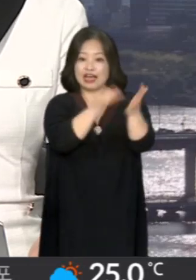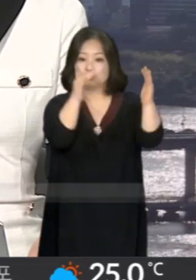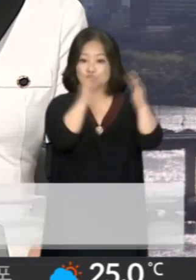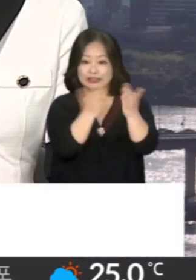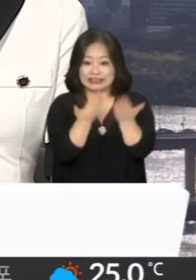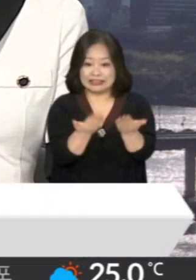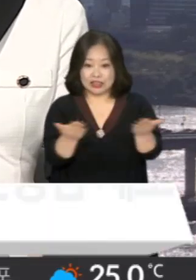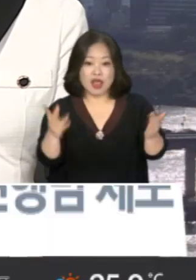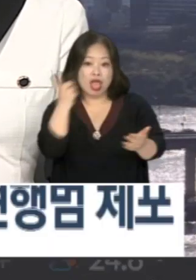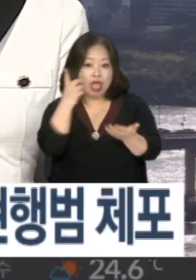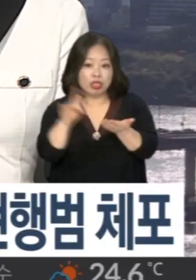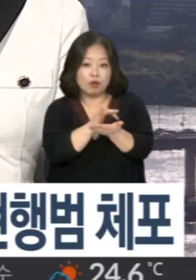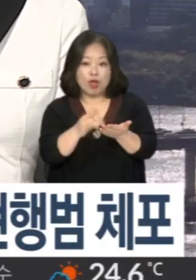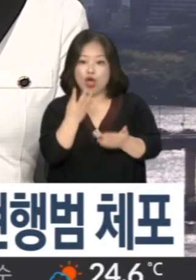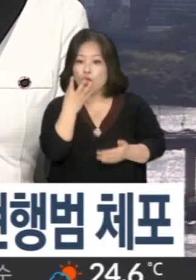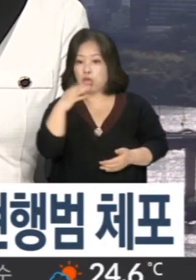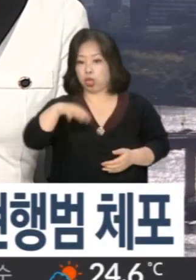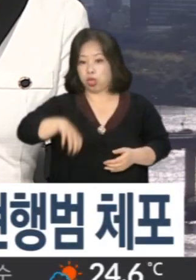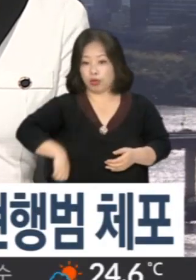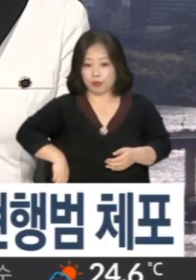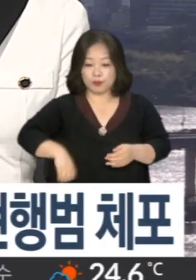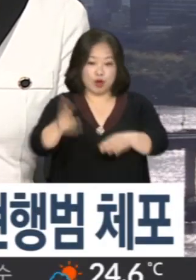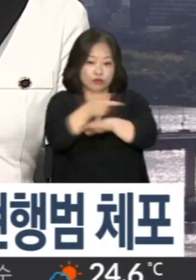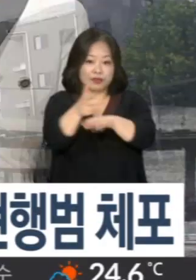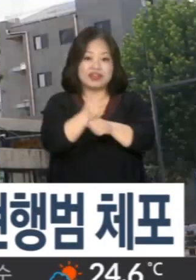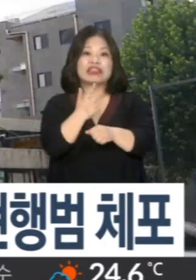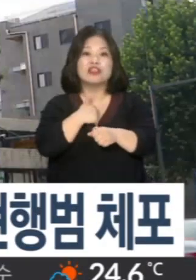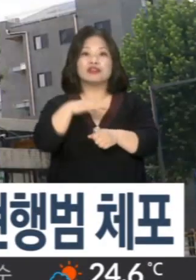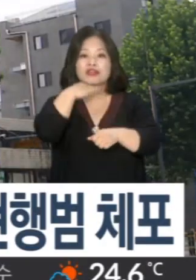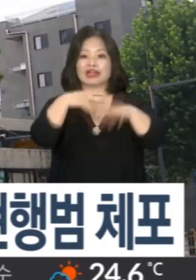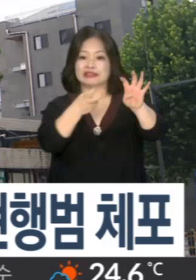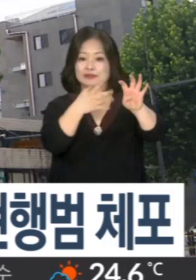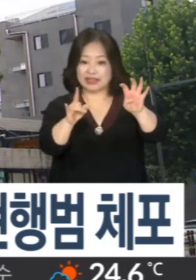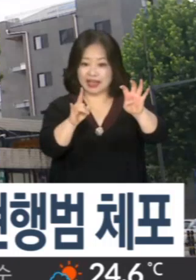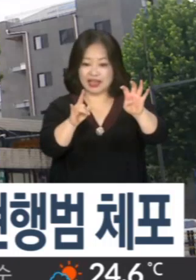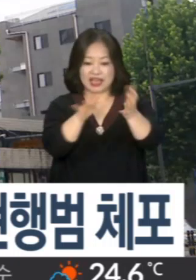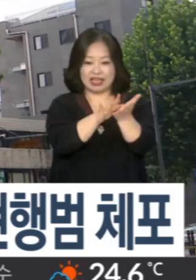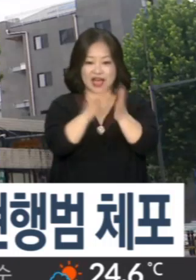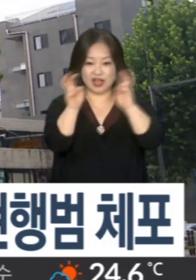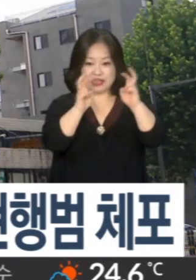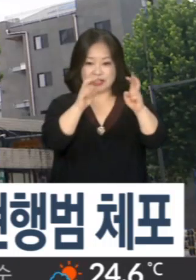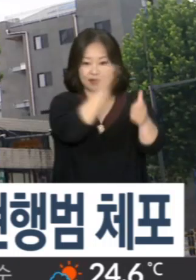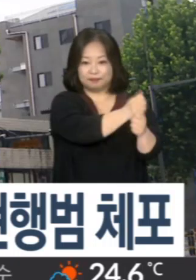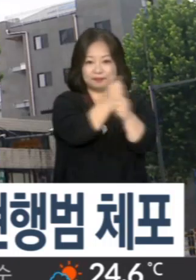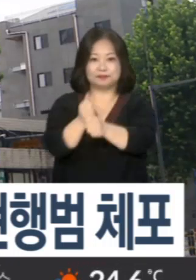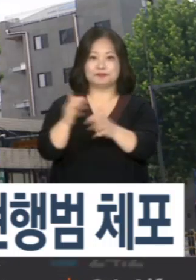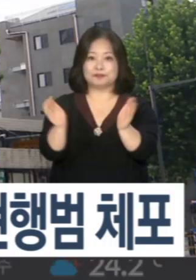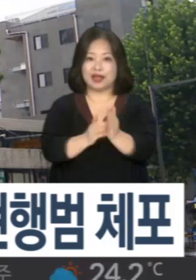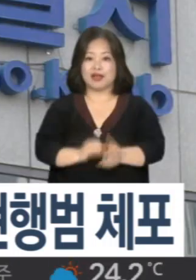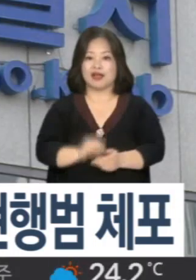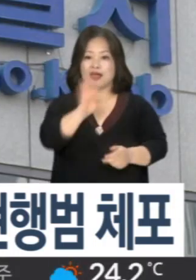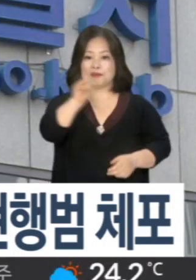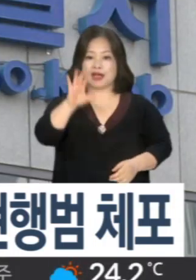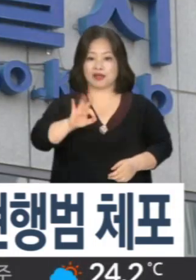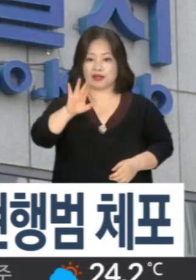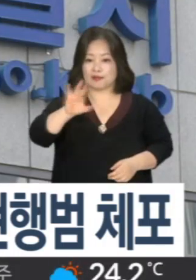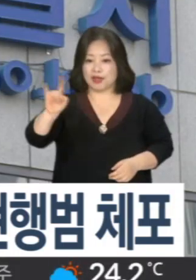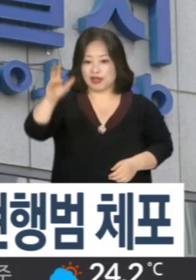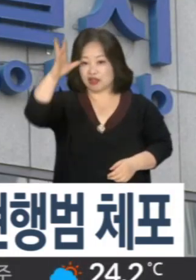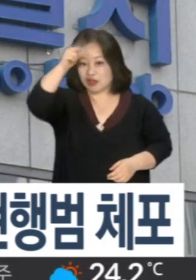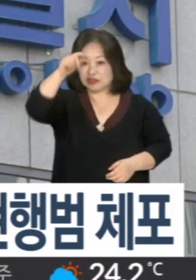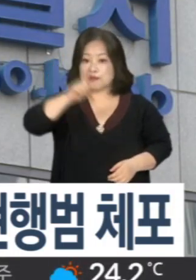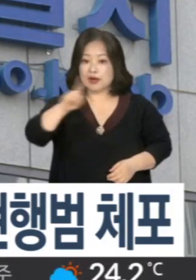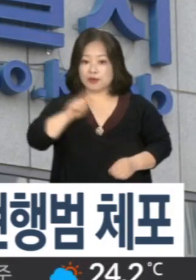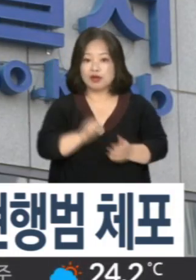약국 진열대 휴대전화를 숨겨 불법 촬영을 한 40대 약사가 현행범으로 체포됐습니다 서울 방배경찰서는 지난